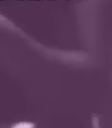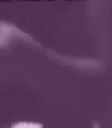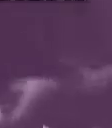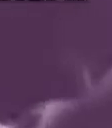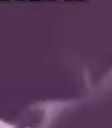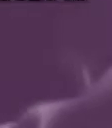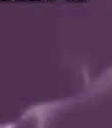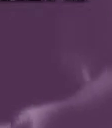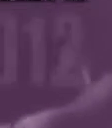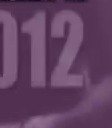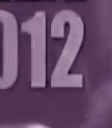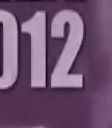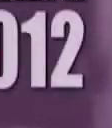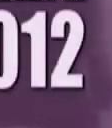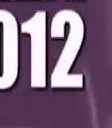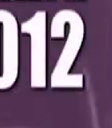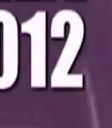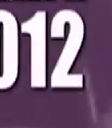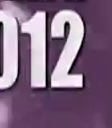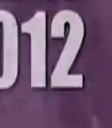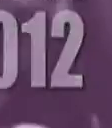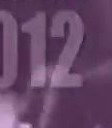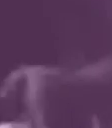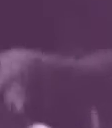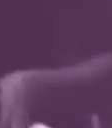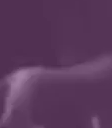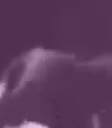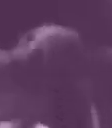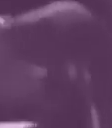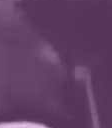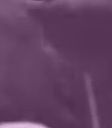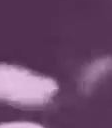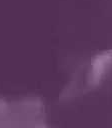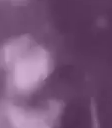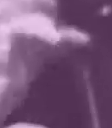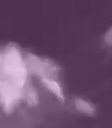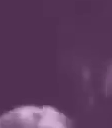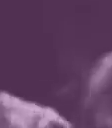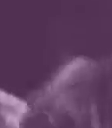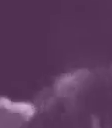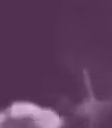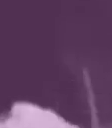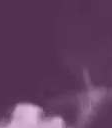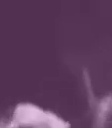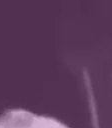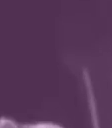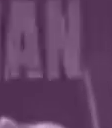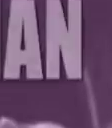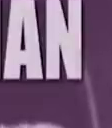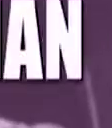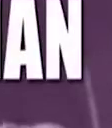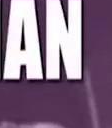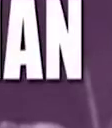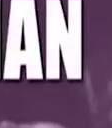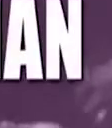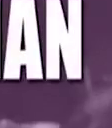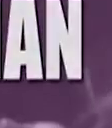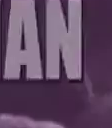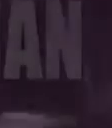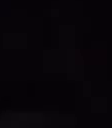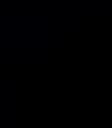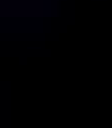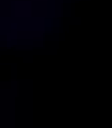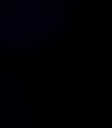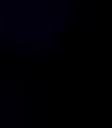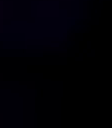Responsible Parenthood and Reproductive Health Act of 2012 na naglalayong bigyan ng dekalidad na serbisyo para pangalagaan ang